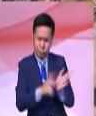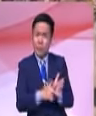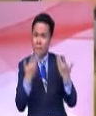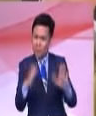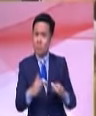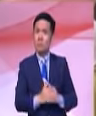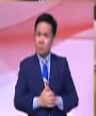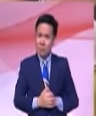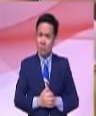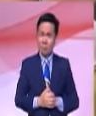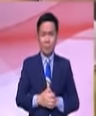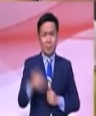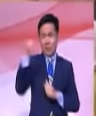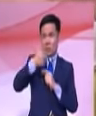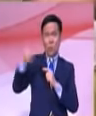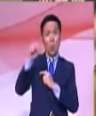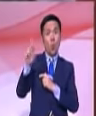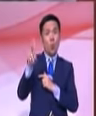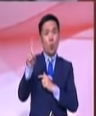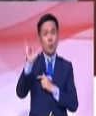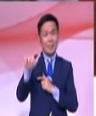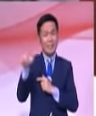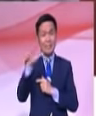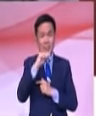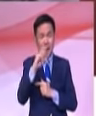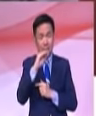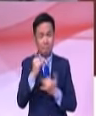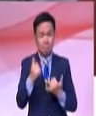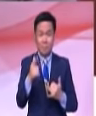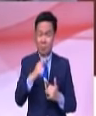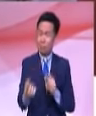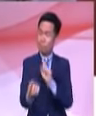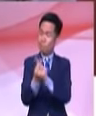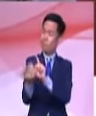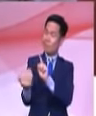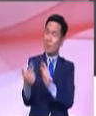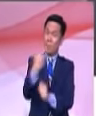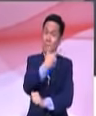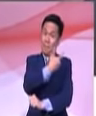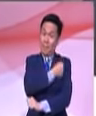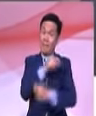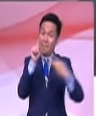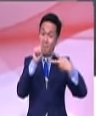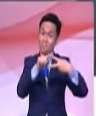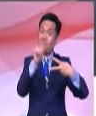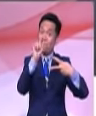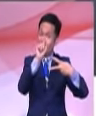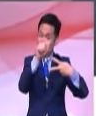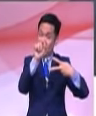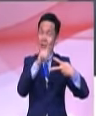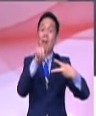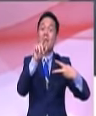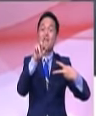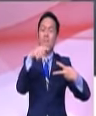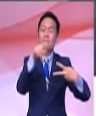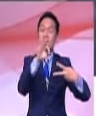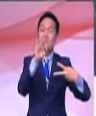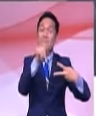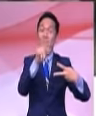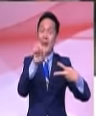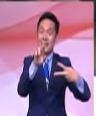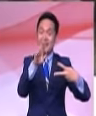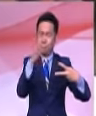Datuk Dr. Rudi yang juga ahli Dewan Undangan Negeri Pitas ketika ditemui selepas menerima suntikan dos pertama vaksin Pfizer BioNTech bagi